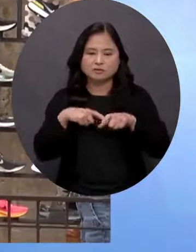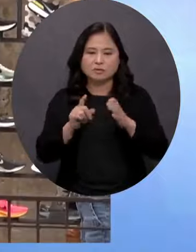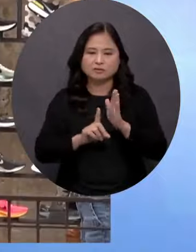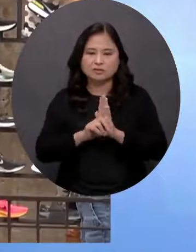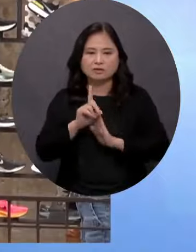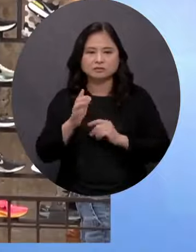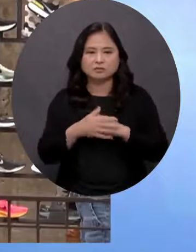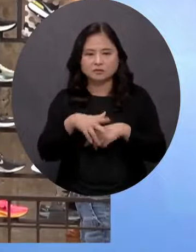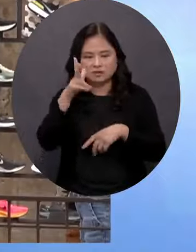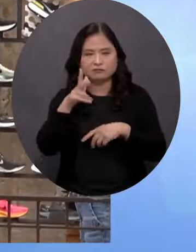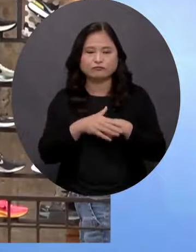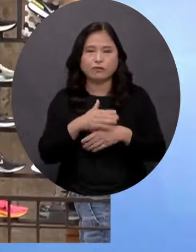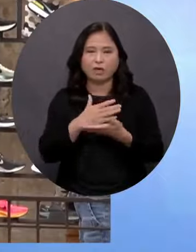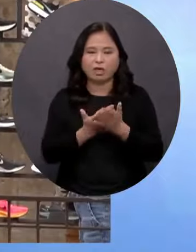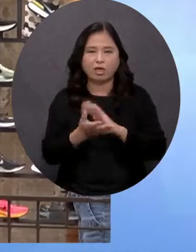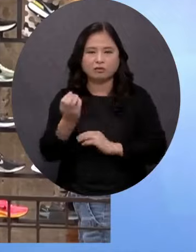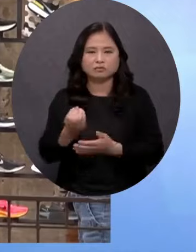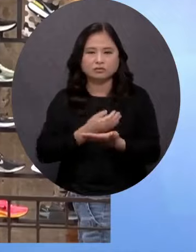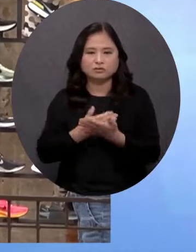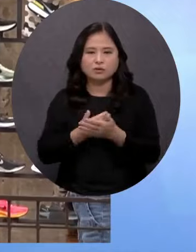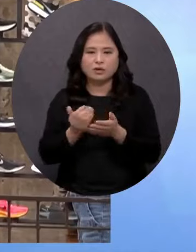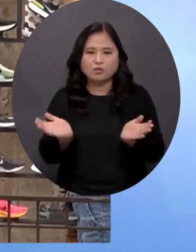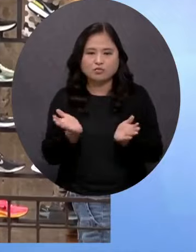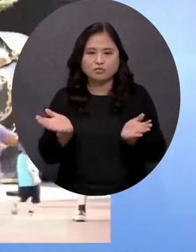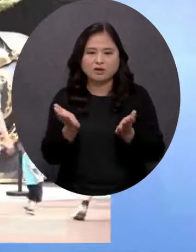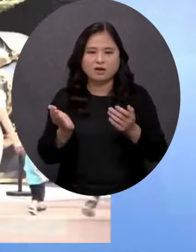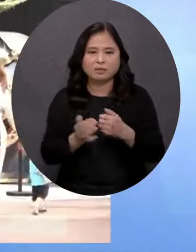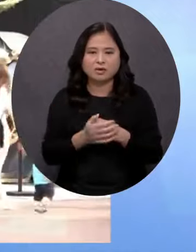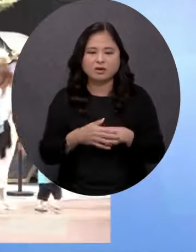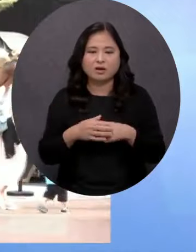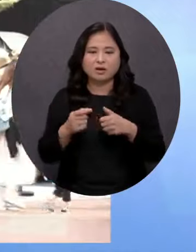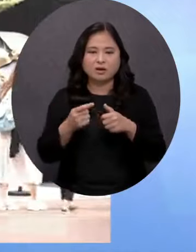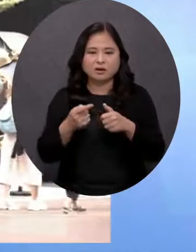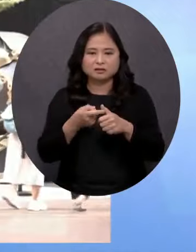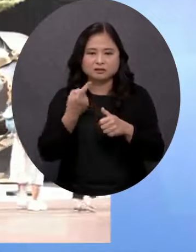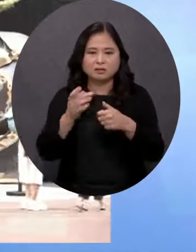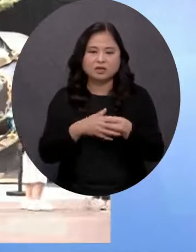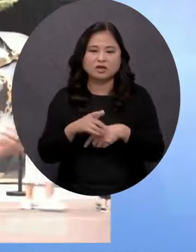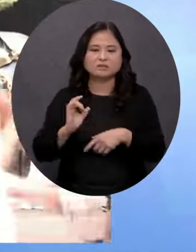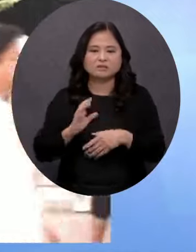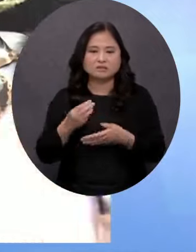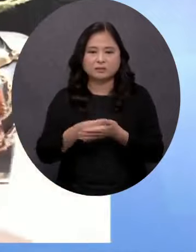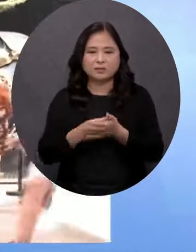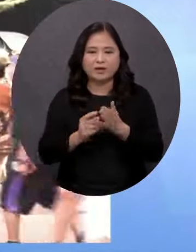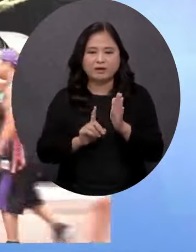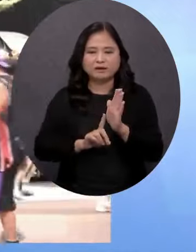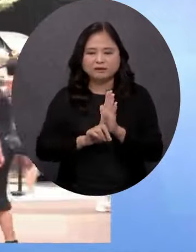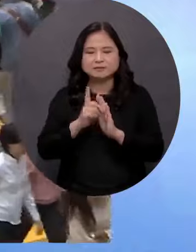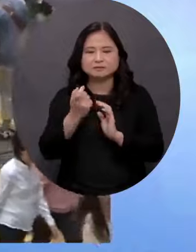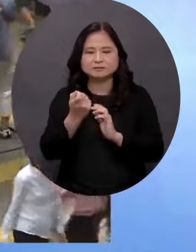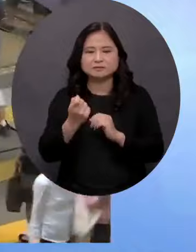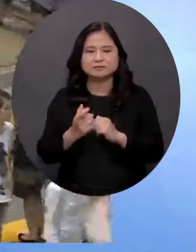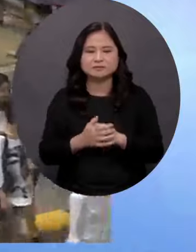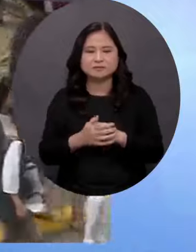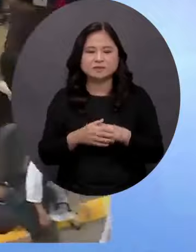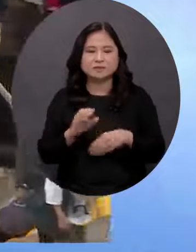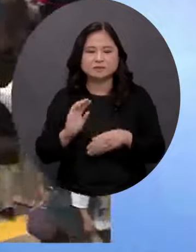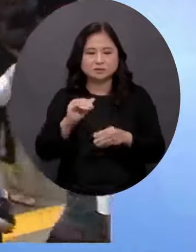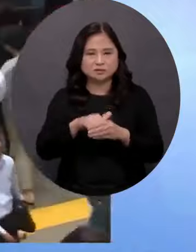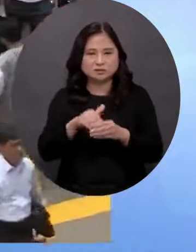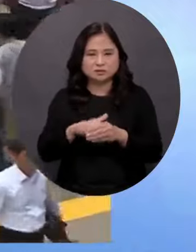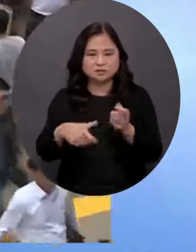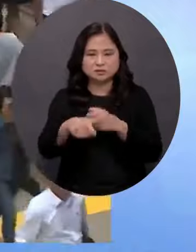和政府推出多项措施提振气氛之下，首季私人消费开支是轻微上升。投资市场方